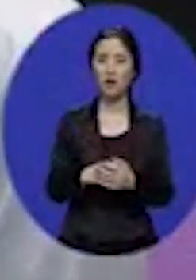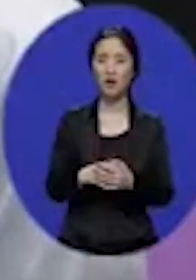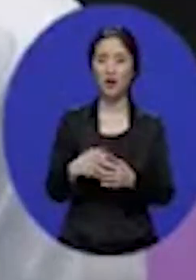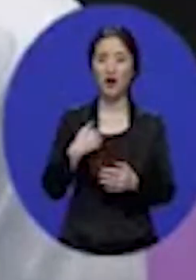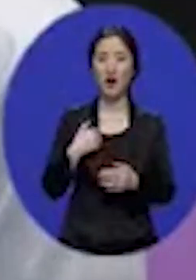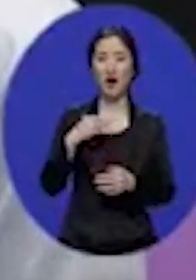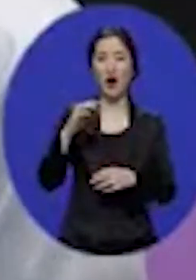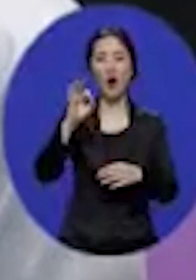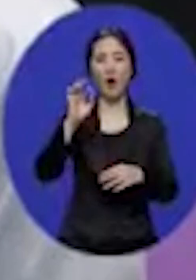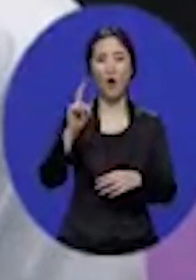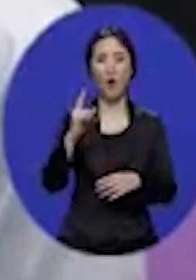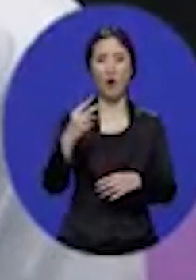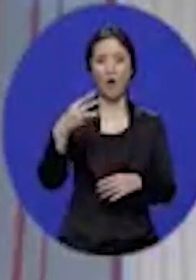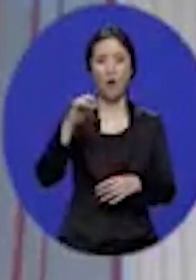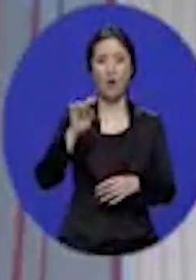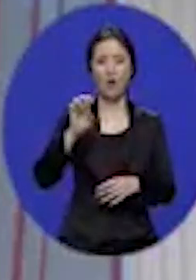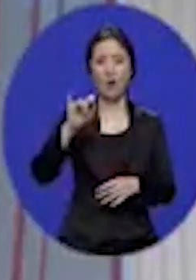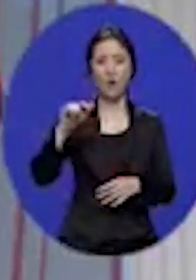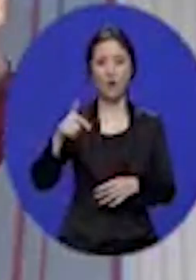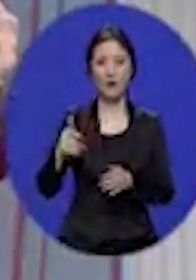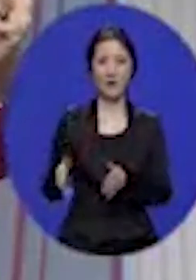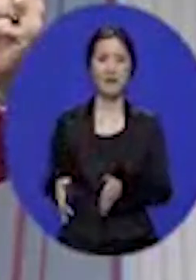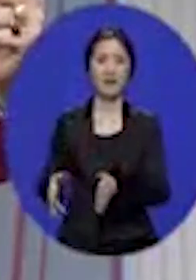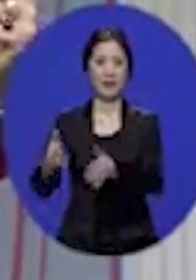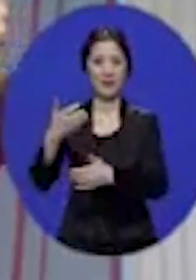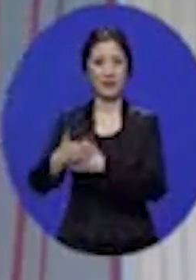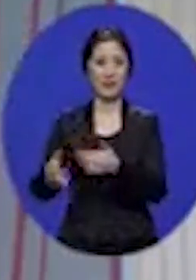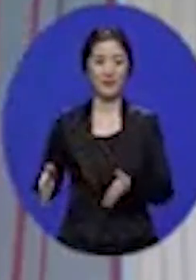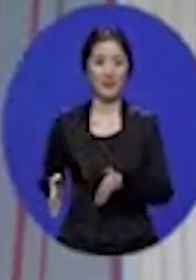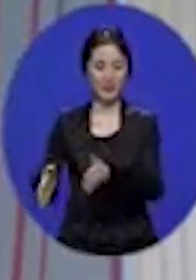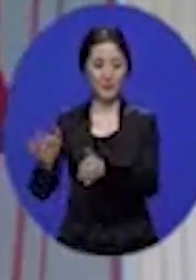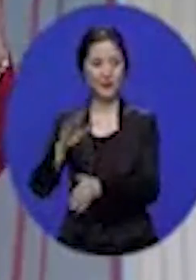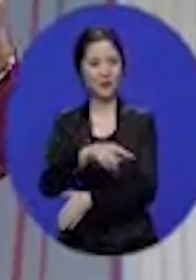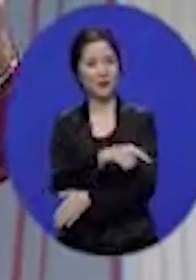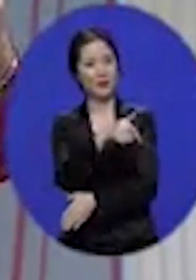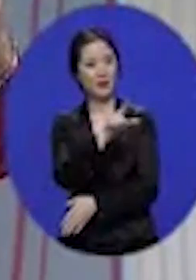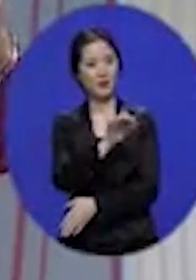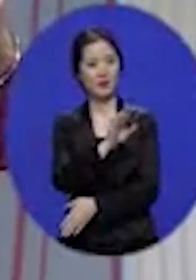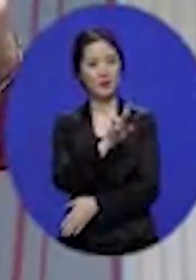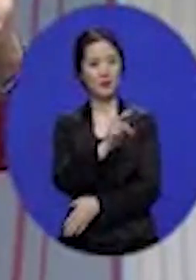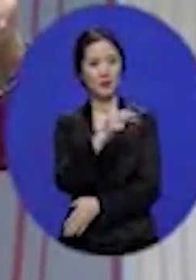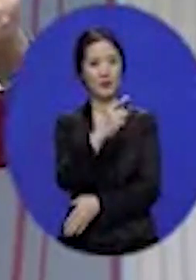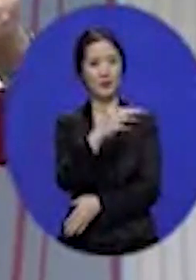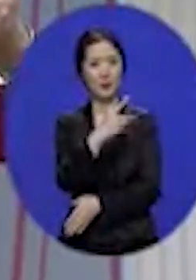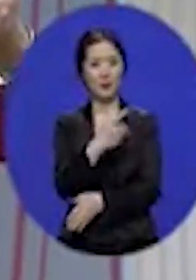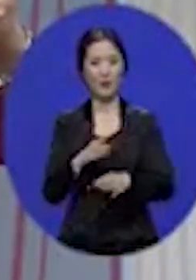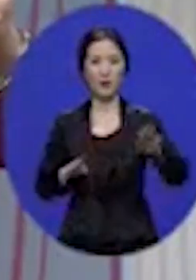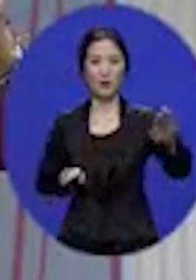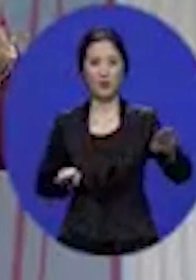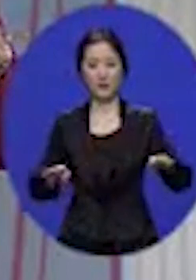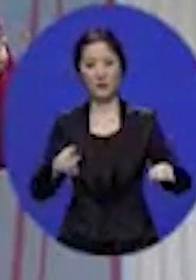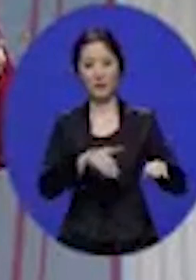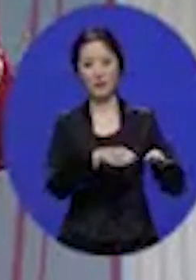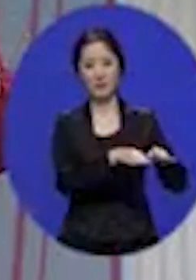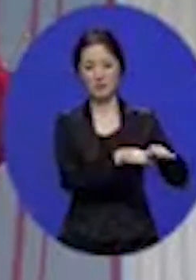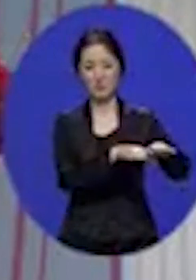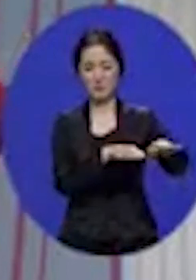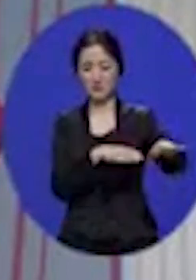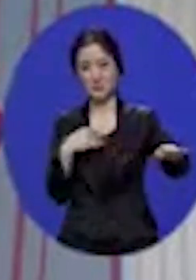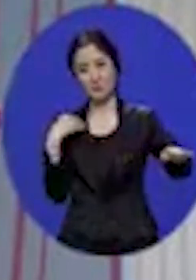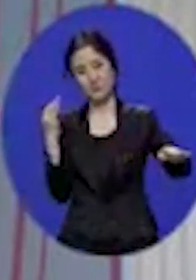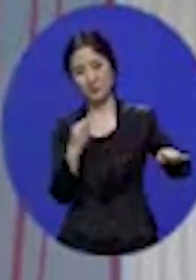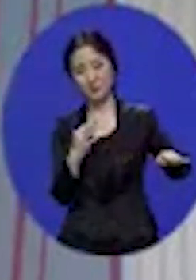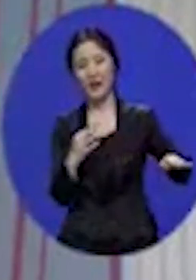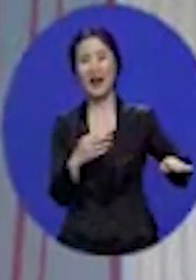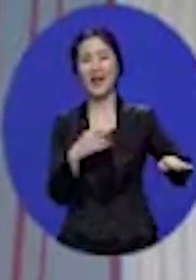선택했구나. 그냥 내가 가던 올림픽대로 가면 되는데 강변도로가 막히면 아, 잘 왔어. 갑자기 내가 행복해지고 강변도가